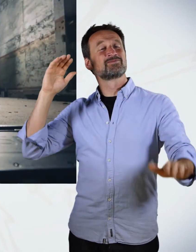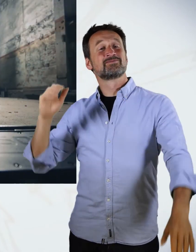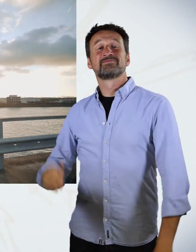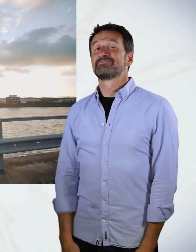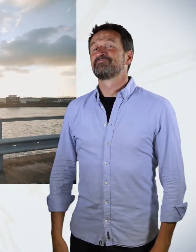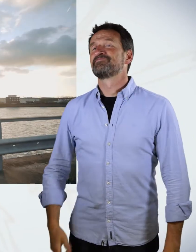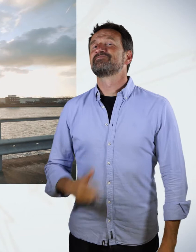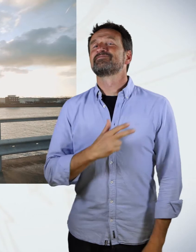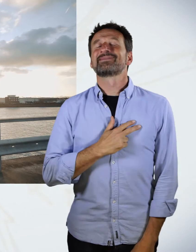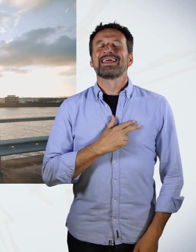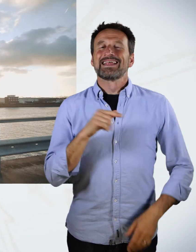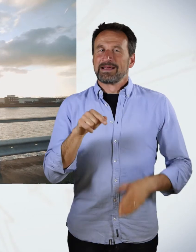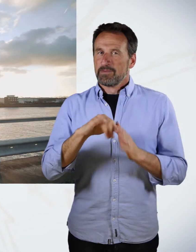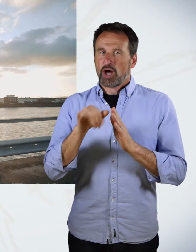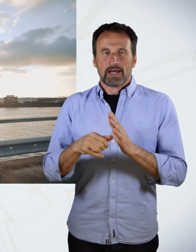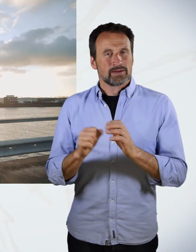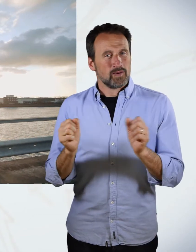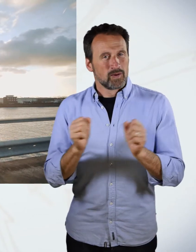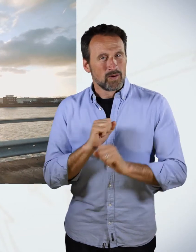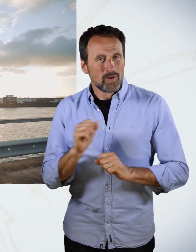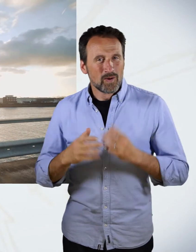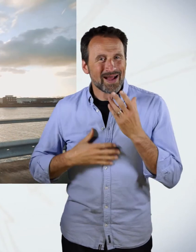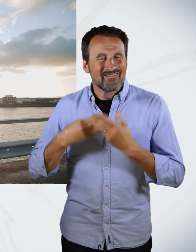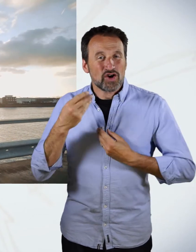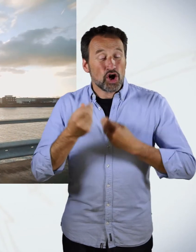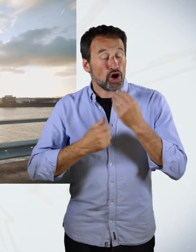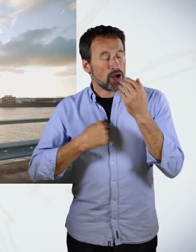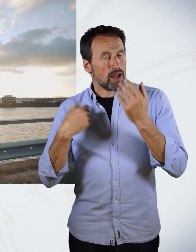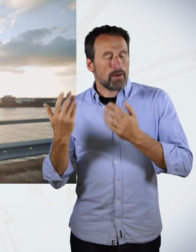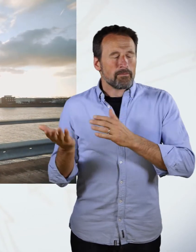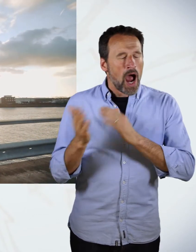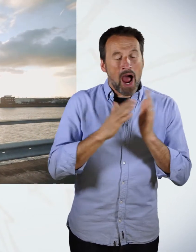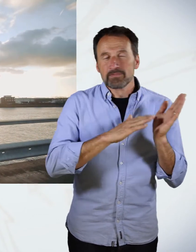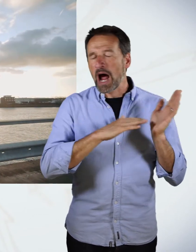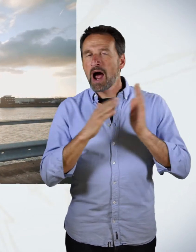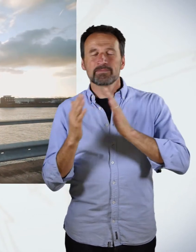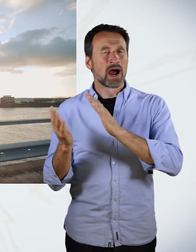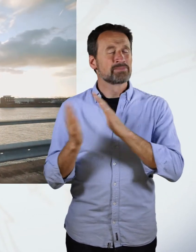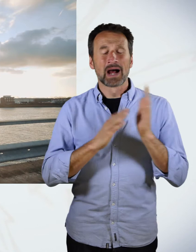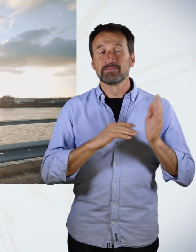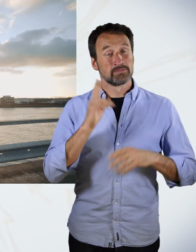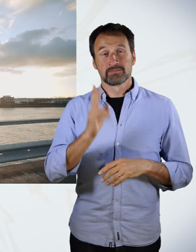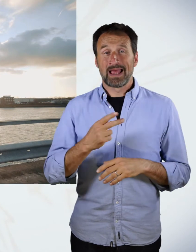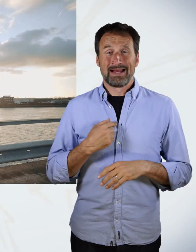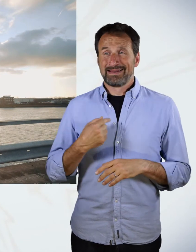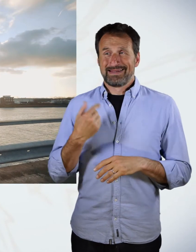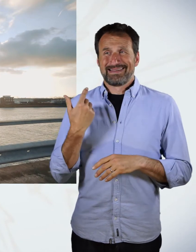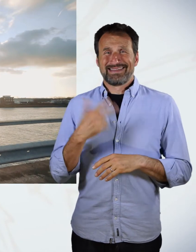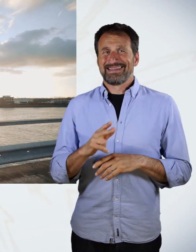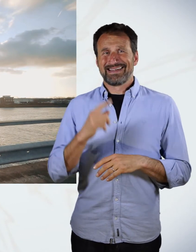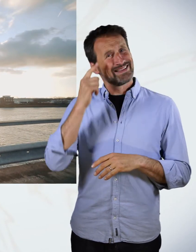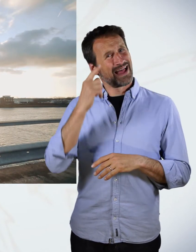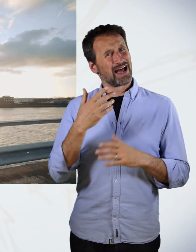Ich muss sagen, das ganze Projekt war irgendwie ein Wechselbad der Gefühle. Am Ende hätte ich nicht gedacht, dass es mir so viel Spaß gemacht hat und mich so ein